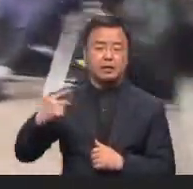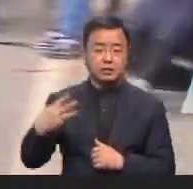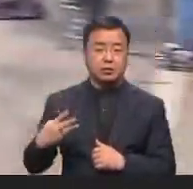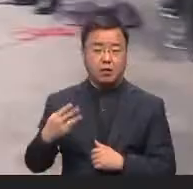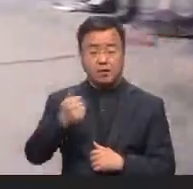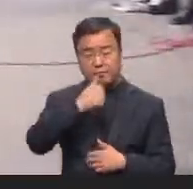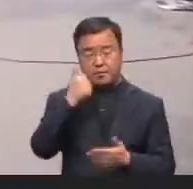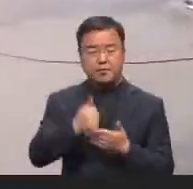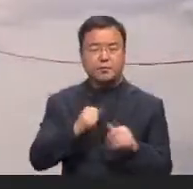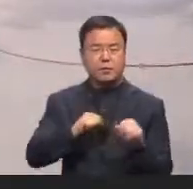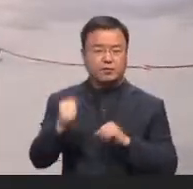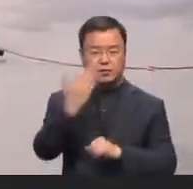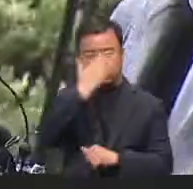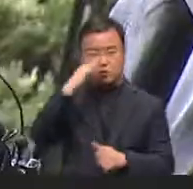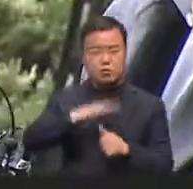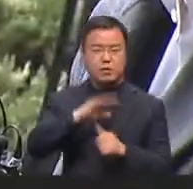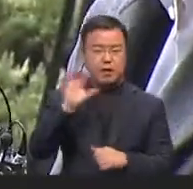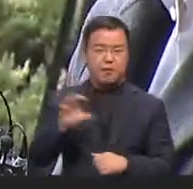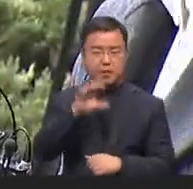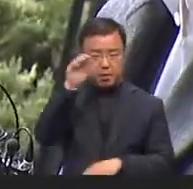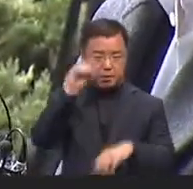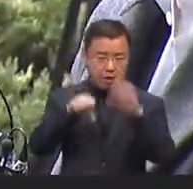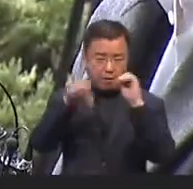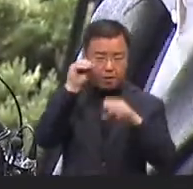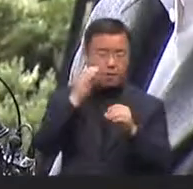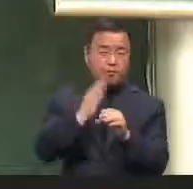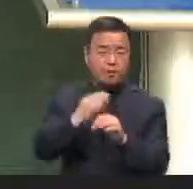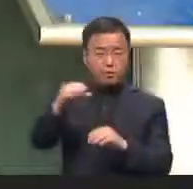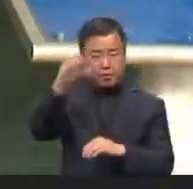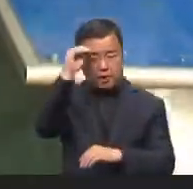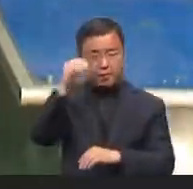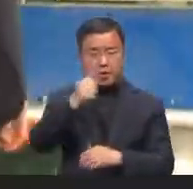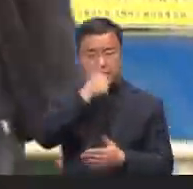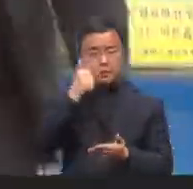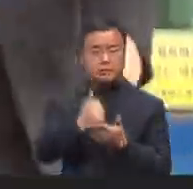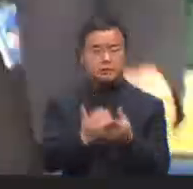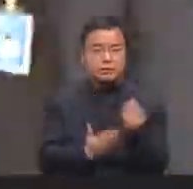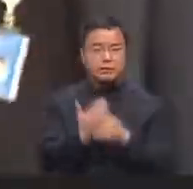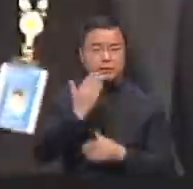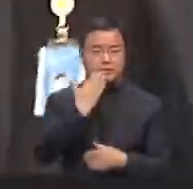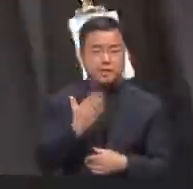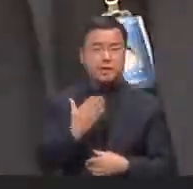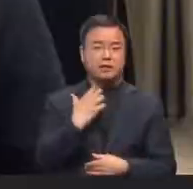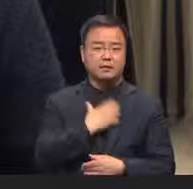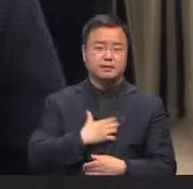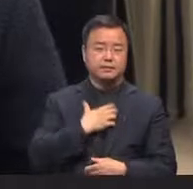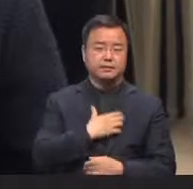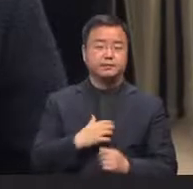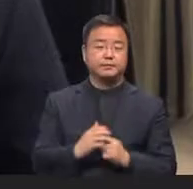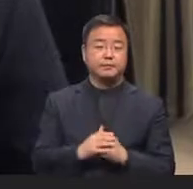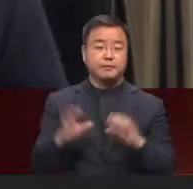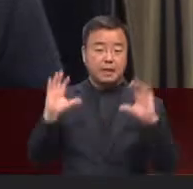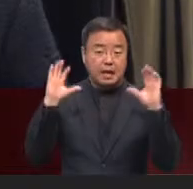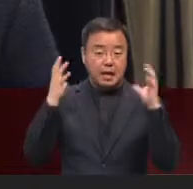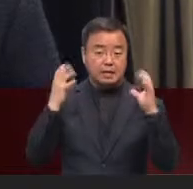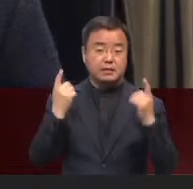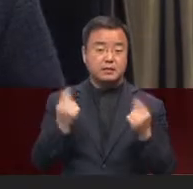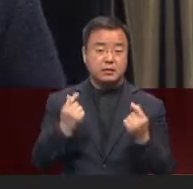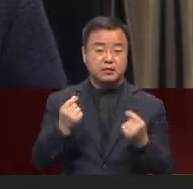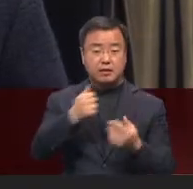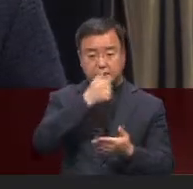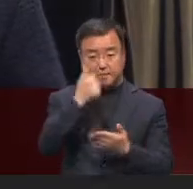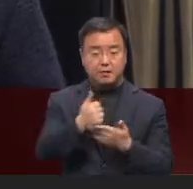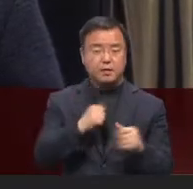청소년들에게 반복적으로 노출되면서 모방 범죄를 우려하는 목소리가 늘고 있습니다. 아이들이 이런 범죄 행위들에